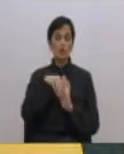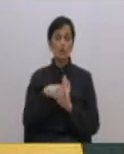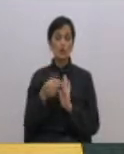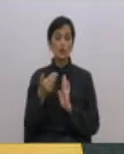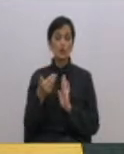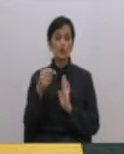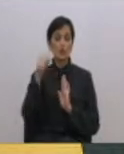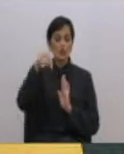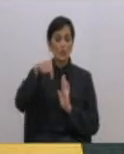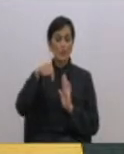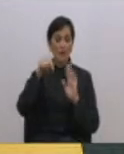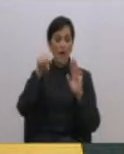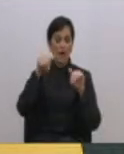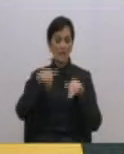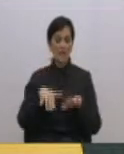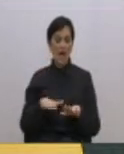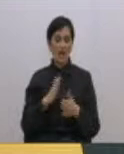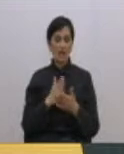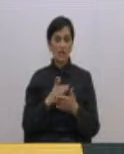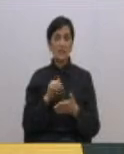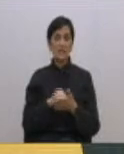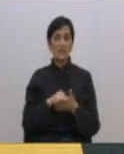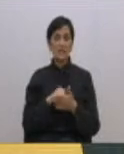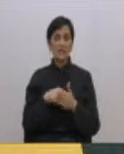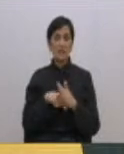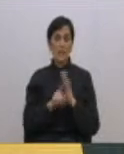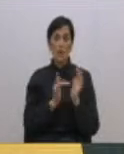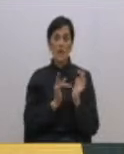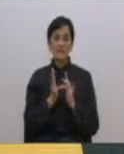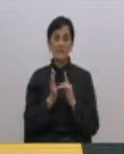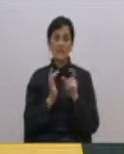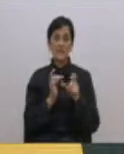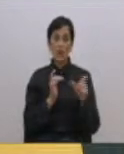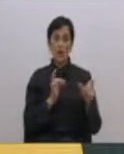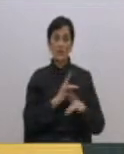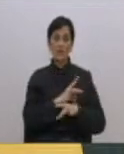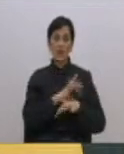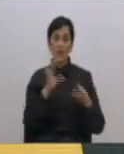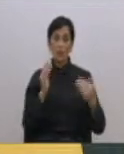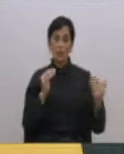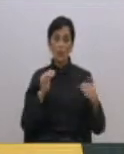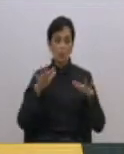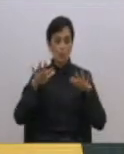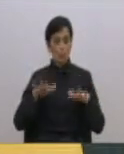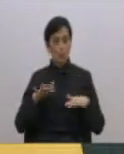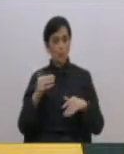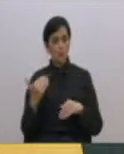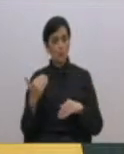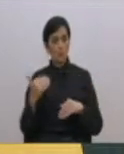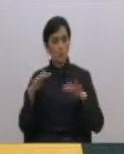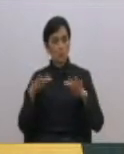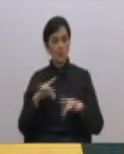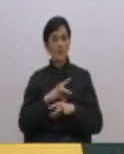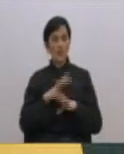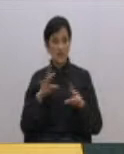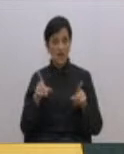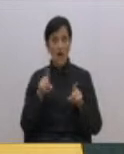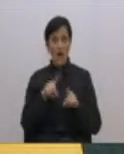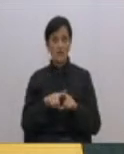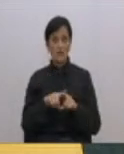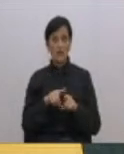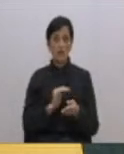დადგენილება, რომლის საფუძველზეც ქრისტიანებს ქრისტიანებზე, მუსლიმებს მუსლიმურ დღესასწაულებზე, ეს ასეც მოხდა, იმიტომ